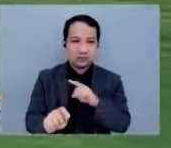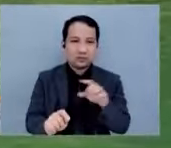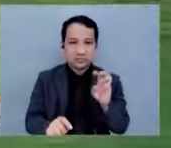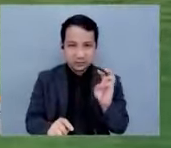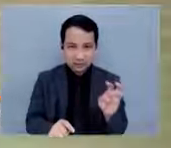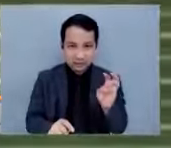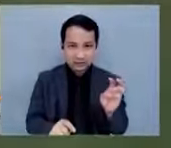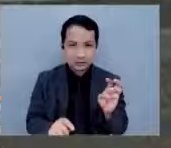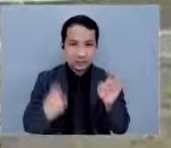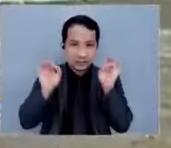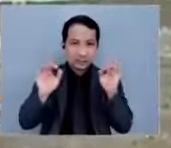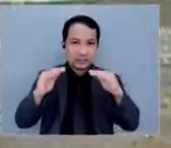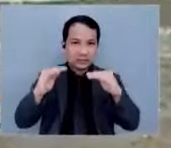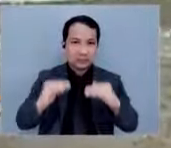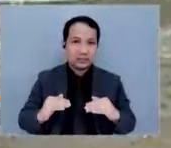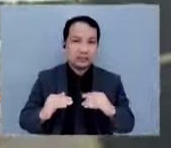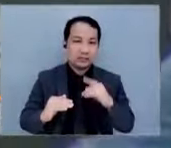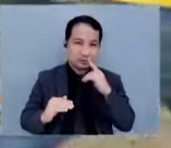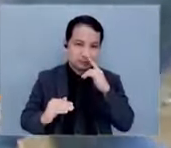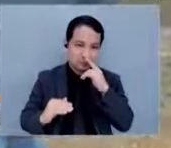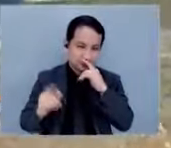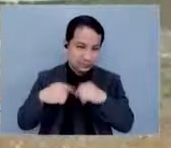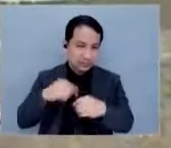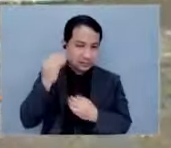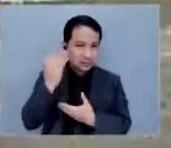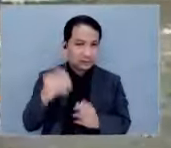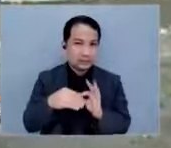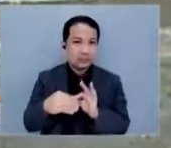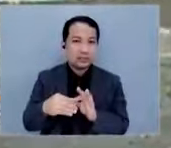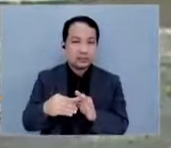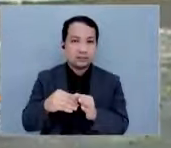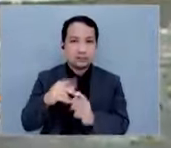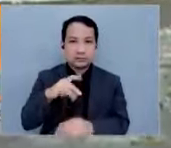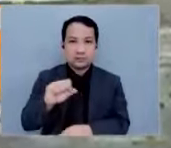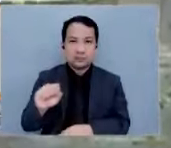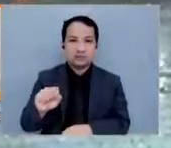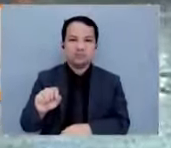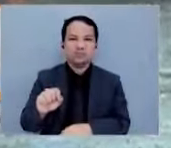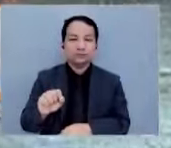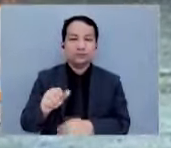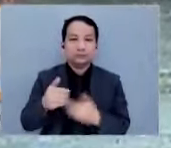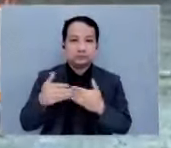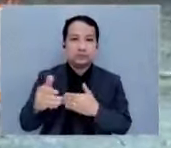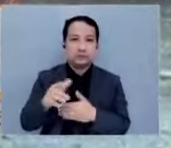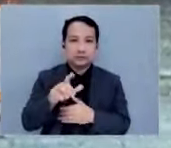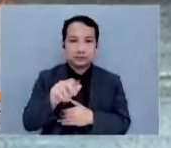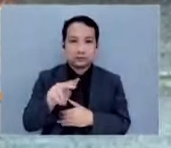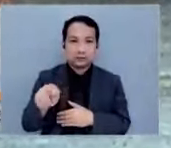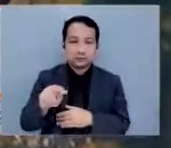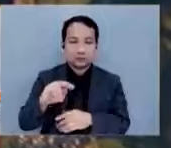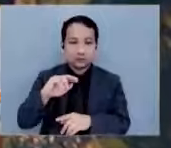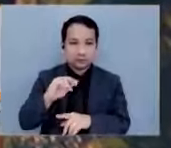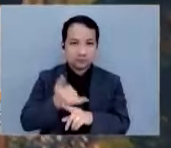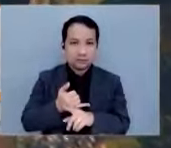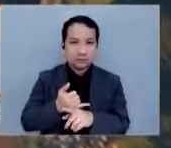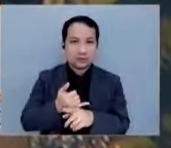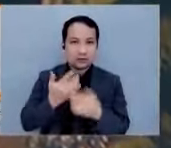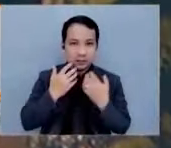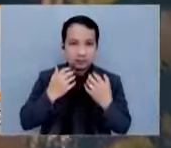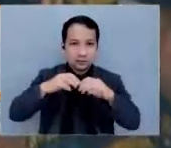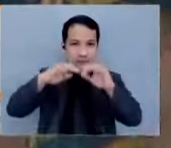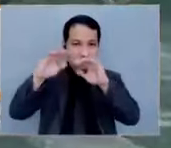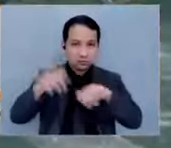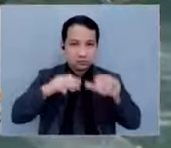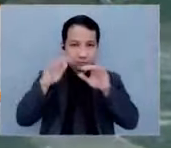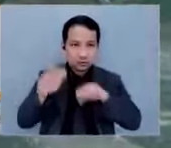water level ng Angat. Nauna nang sinabi ng PAGASA na posibleng umiral na ang La Niña sa Hunyo. Magdadala ito ng mas madalas na pag-ulan